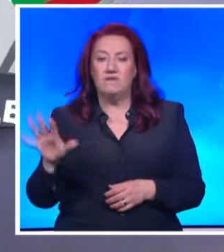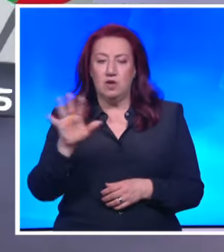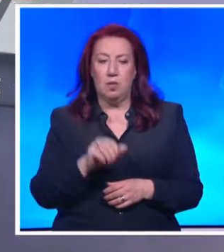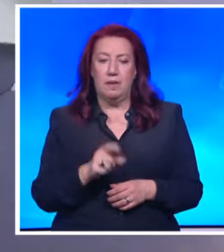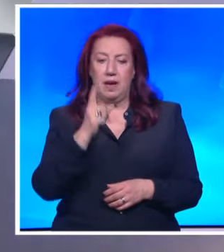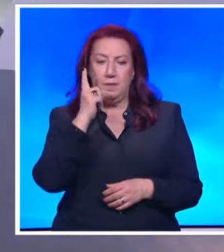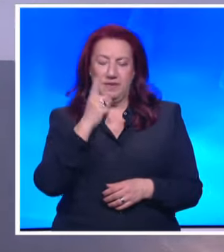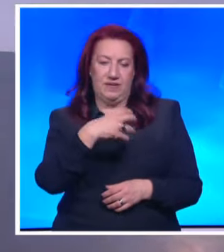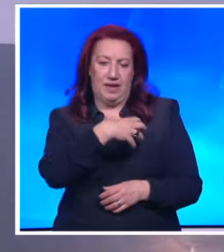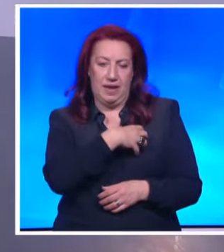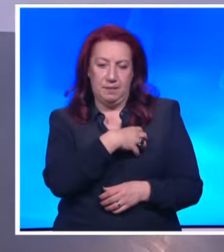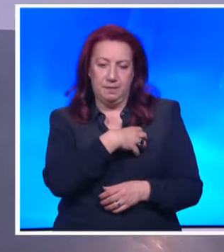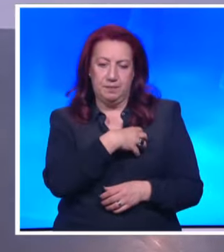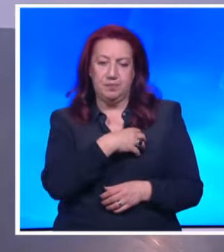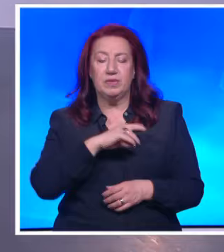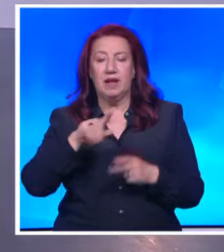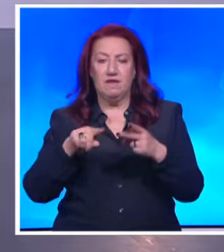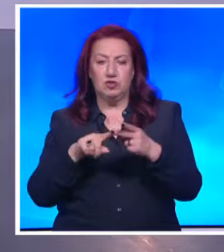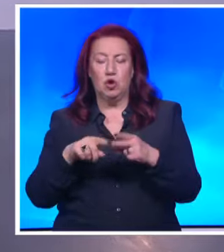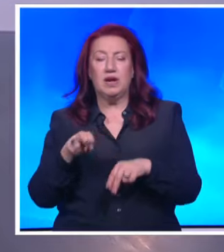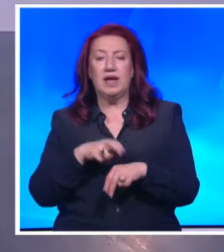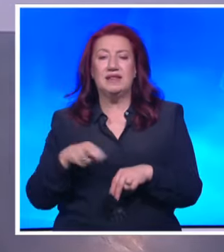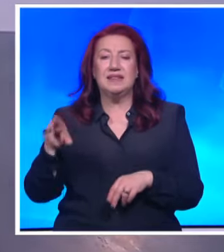23,54 на 100. Следват ДПС